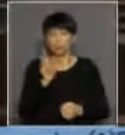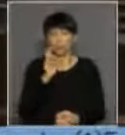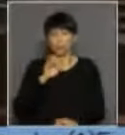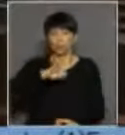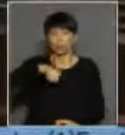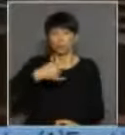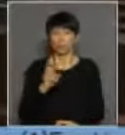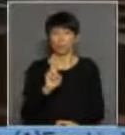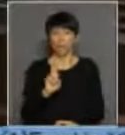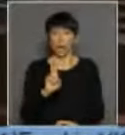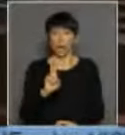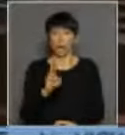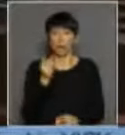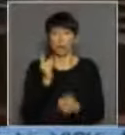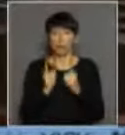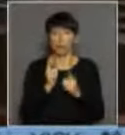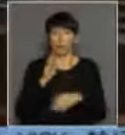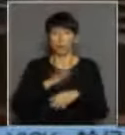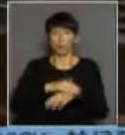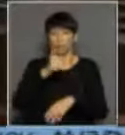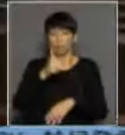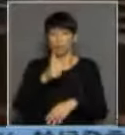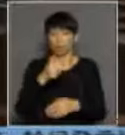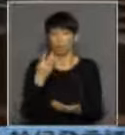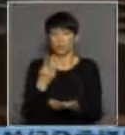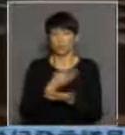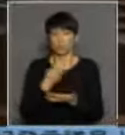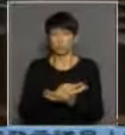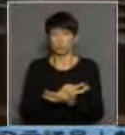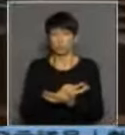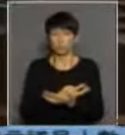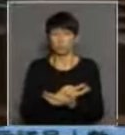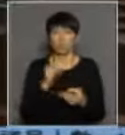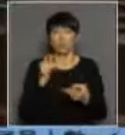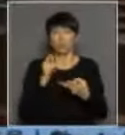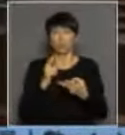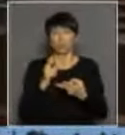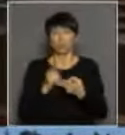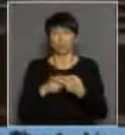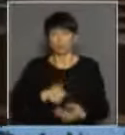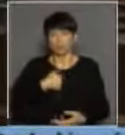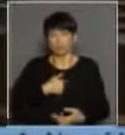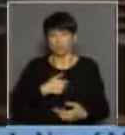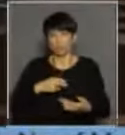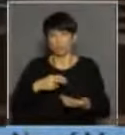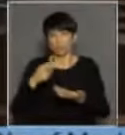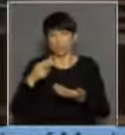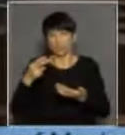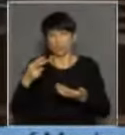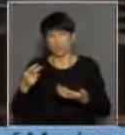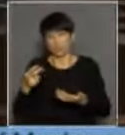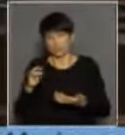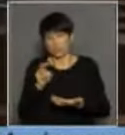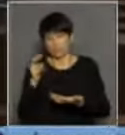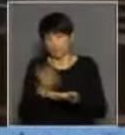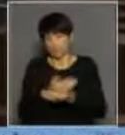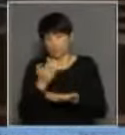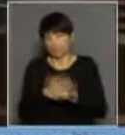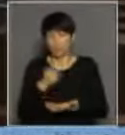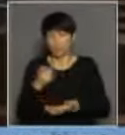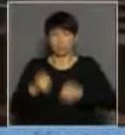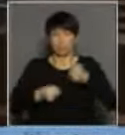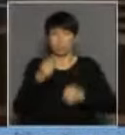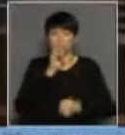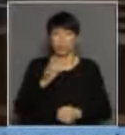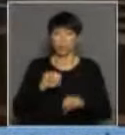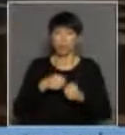找一個比較叻啲嘅一個或者細心啲嘅一個工程師去驗下架車有冇壞，基本上都係睇下有冇壞到，